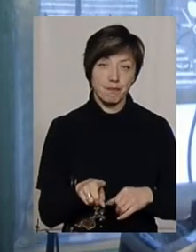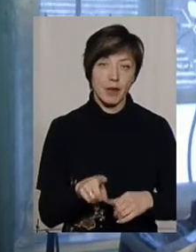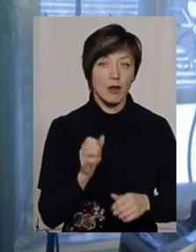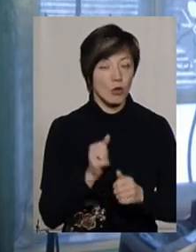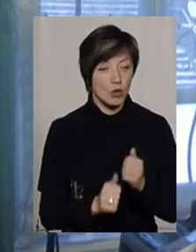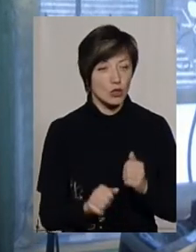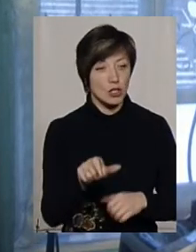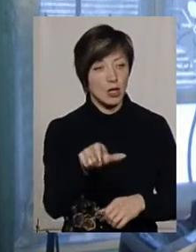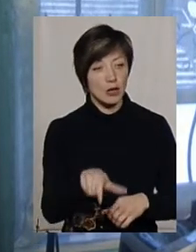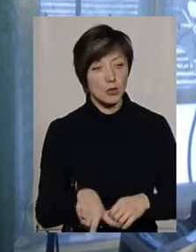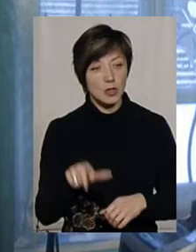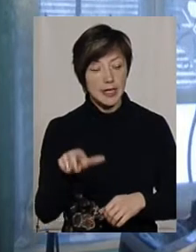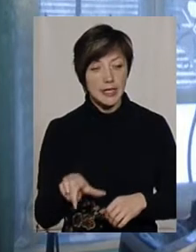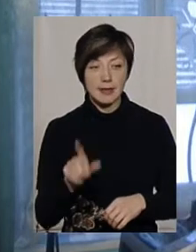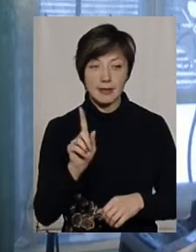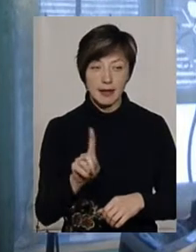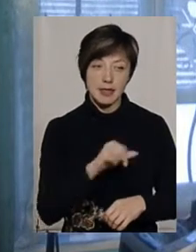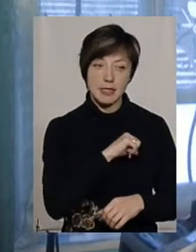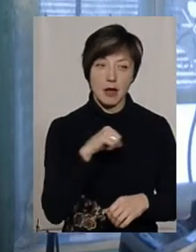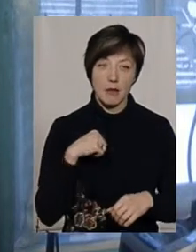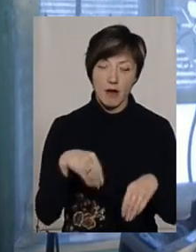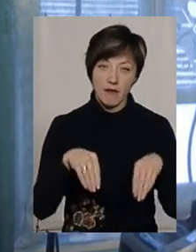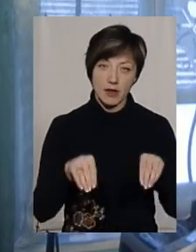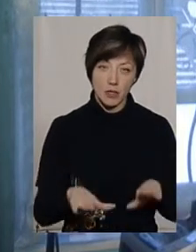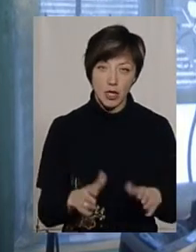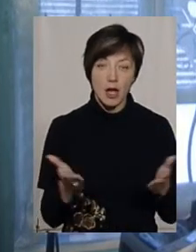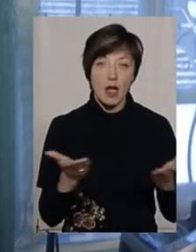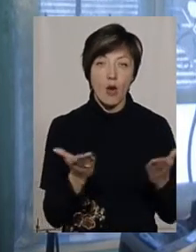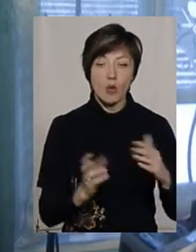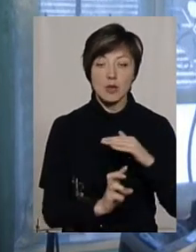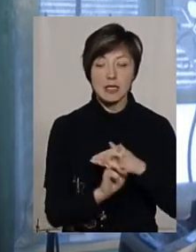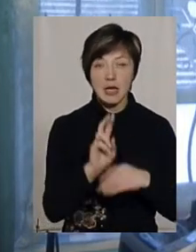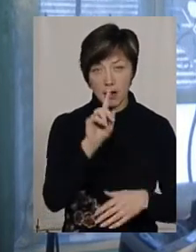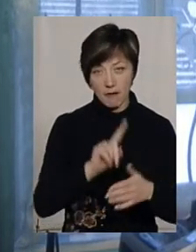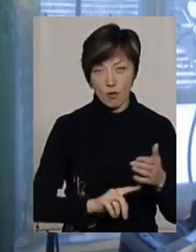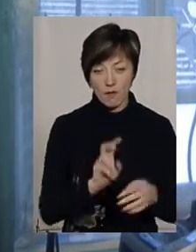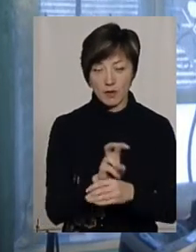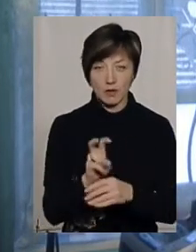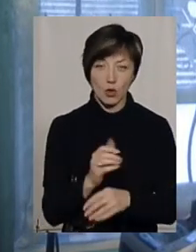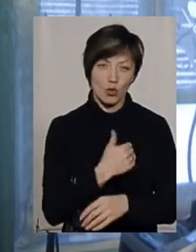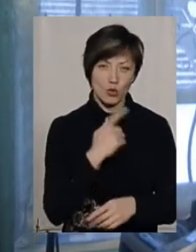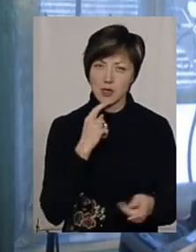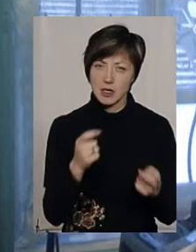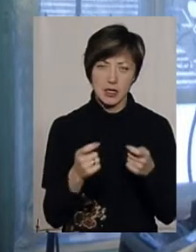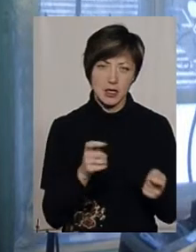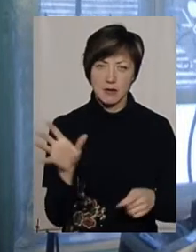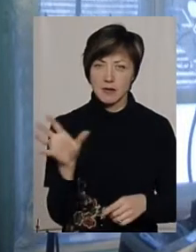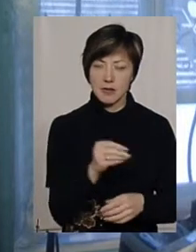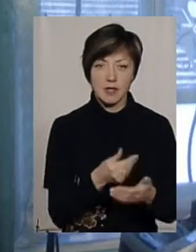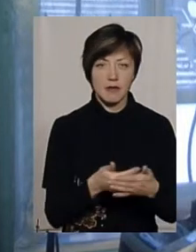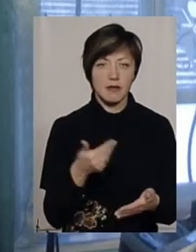кожна людина нехай сама вирішує, яку церкву їй відвідувати. Я хочу застерегти усіх від